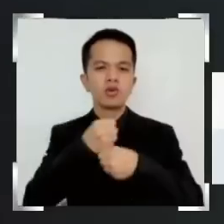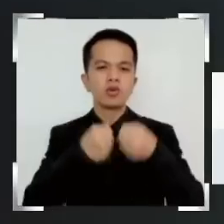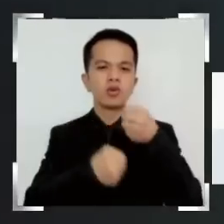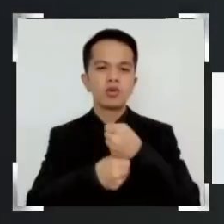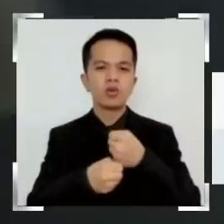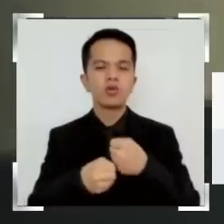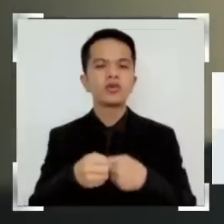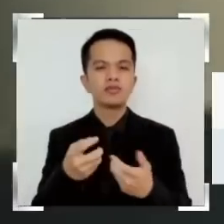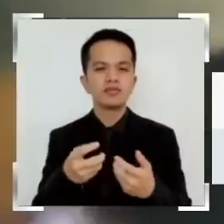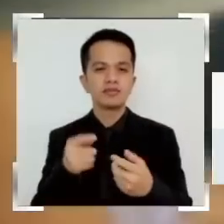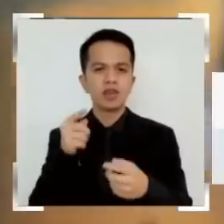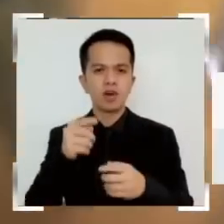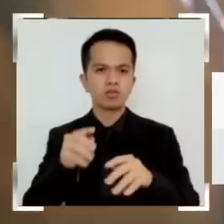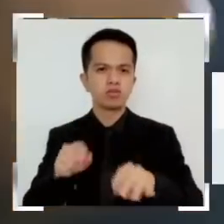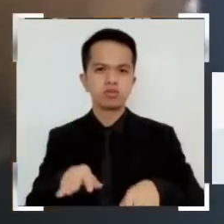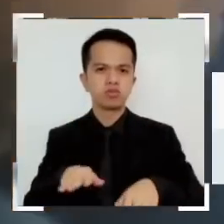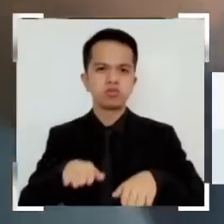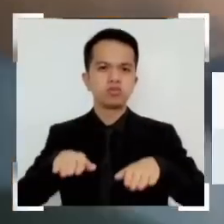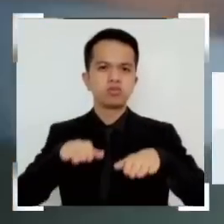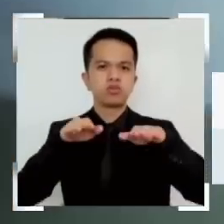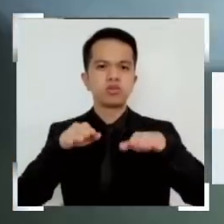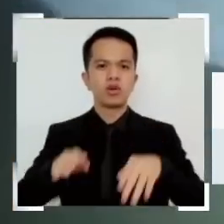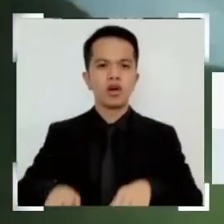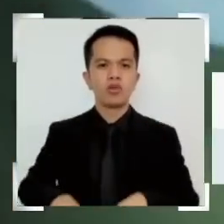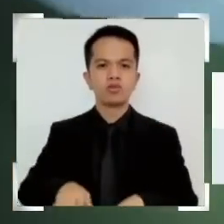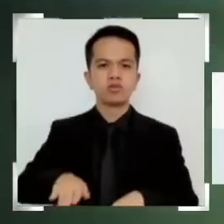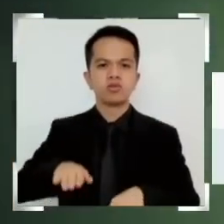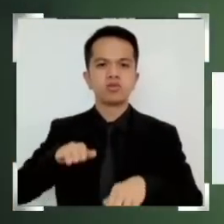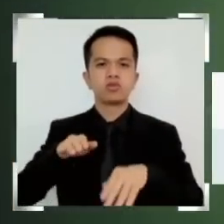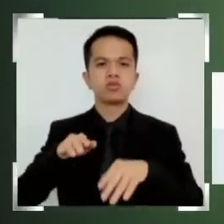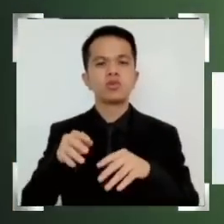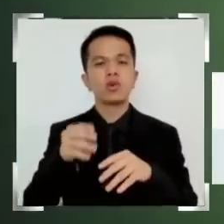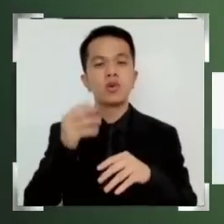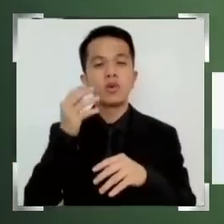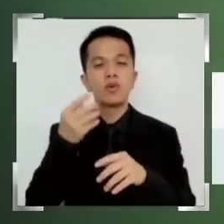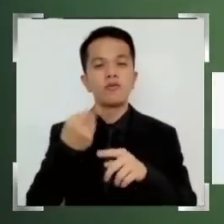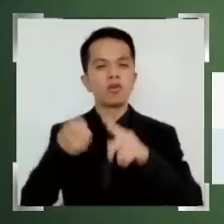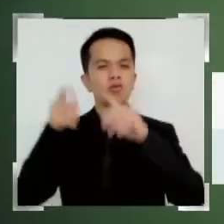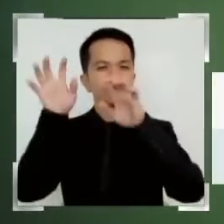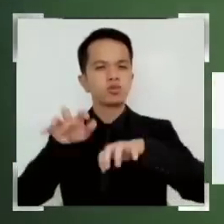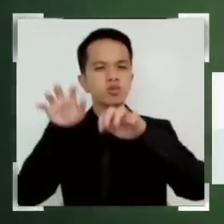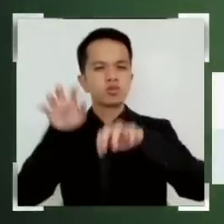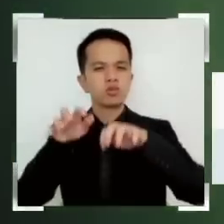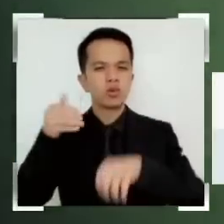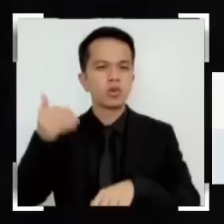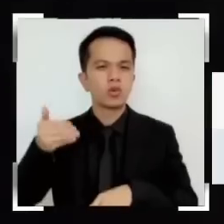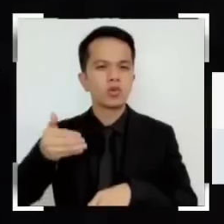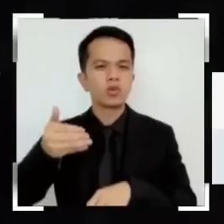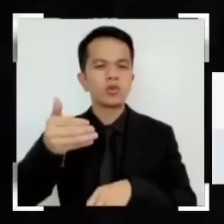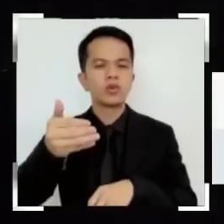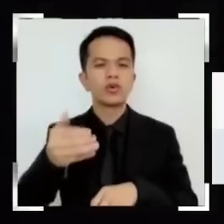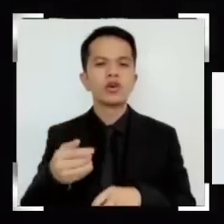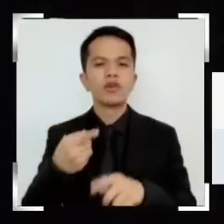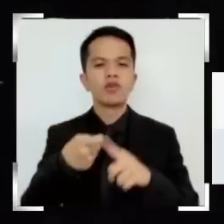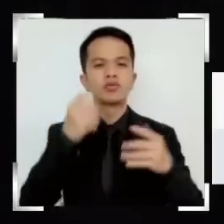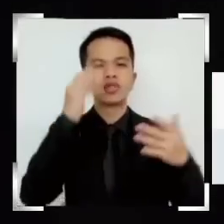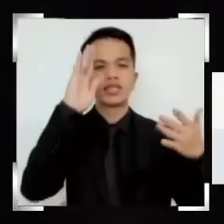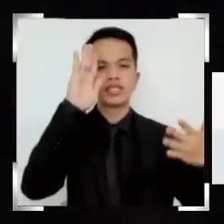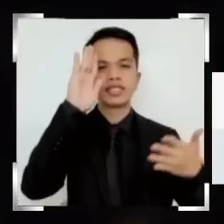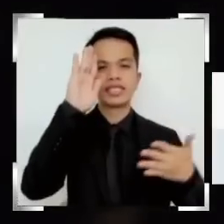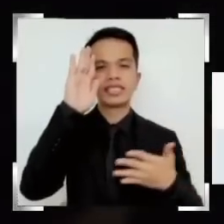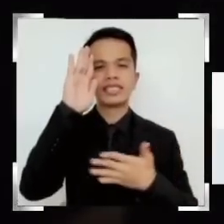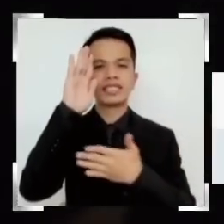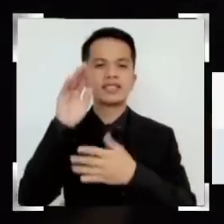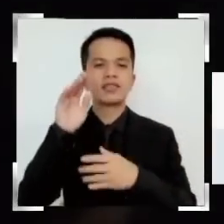ang tubig na umabot hanggang Baywang, bunsod ng malakas na buhos ng ulan, dala ng southwesterly wind flow. Gumamit na ng bangka